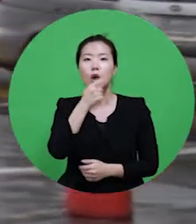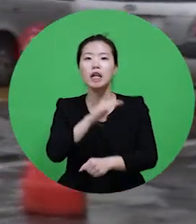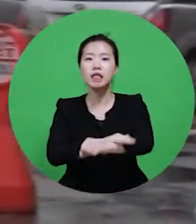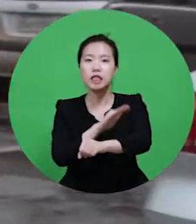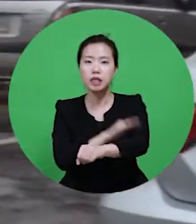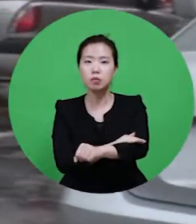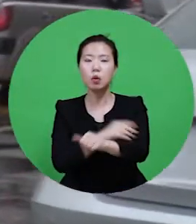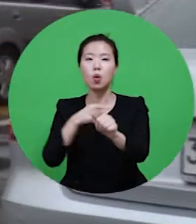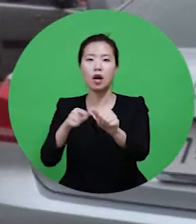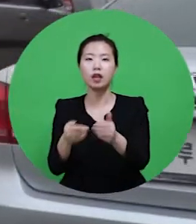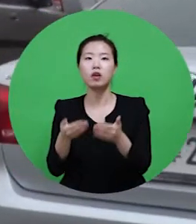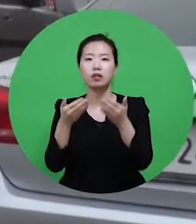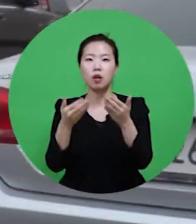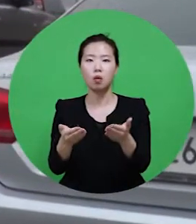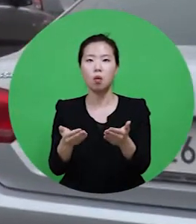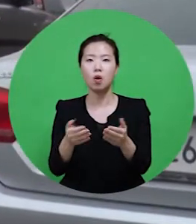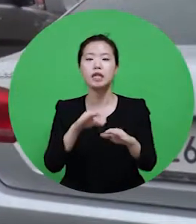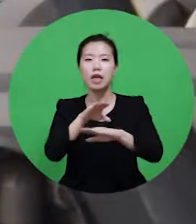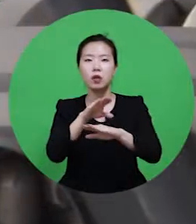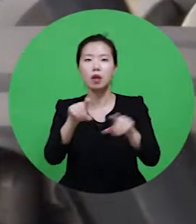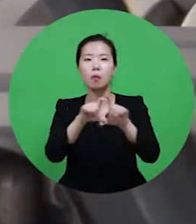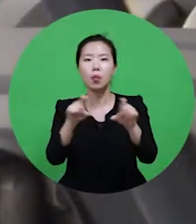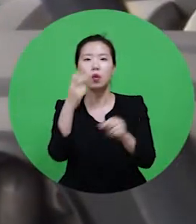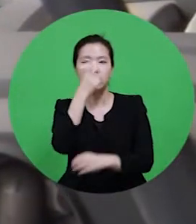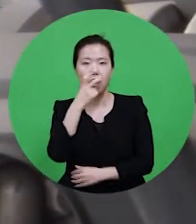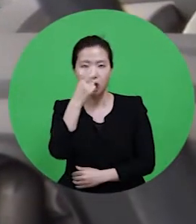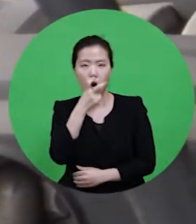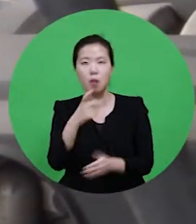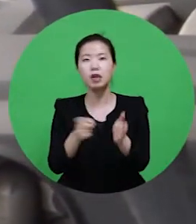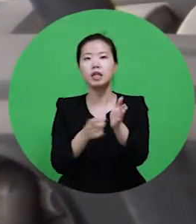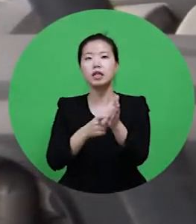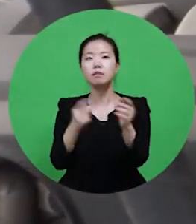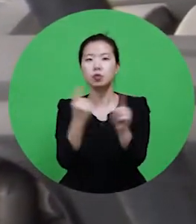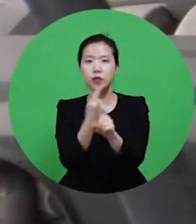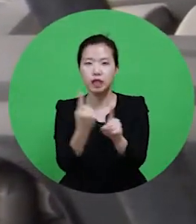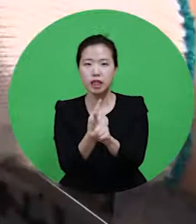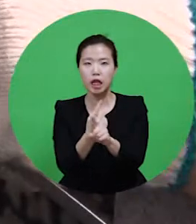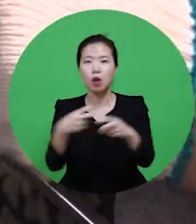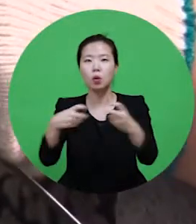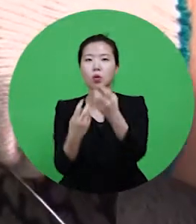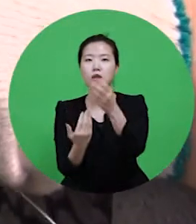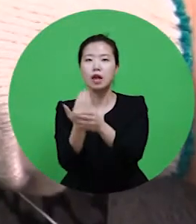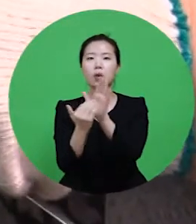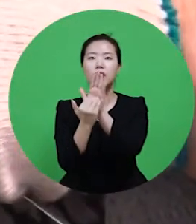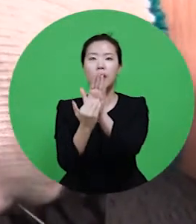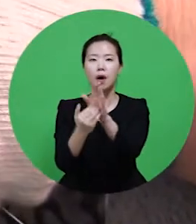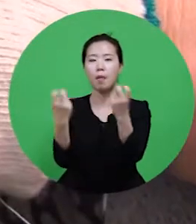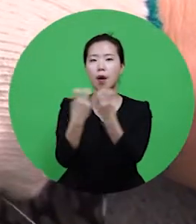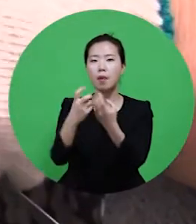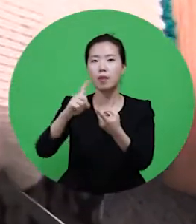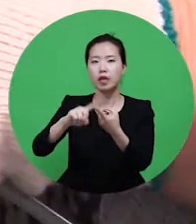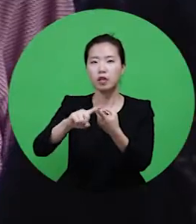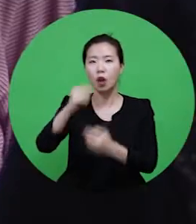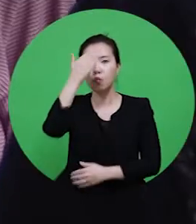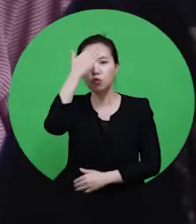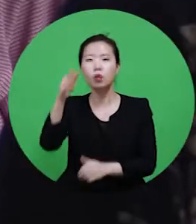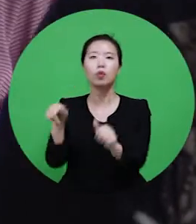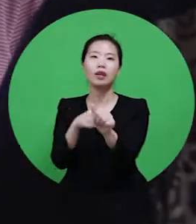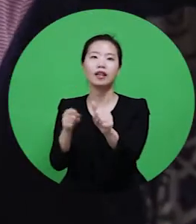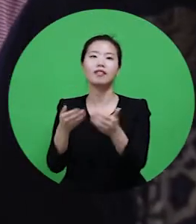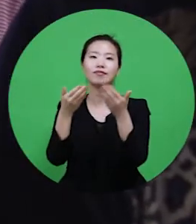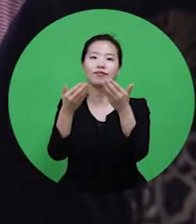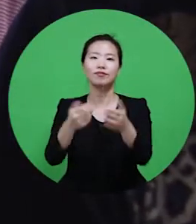이론과 실습으로 구성됐으며 자동차 일상점검 및 응급조치, 교통사고 예방과 대처법 등의 수업이